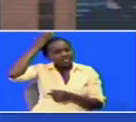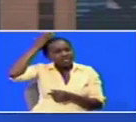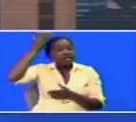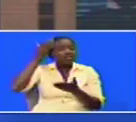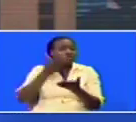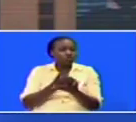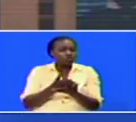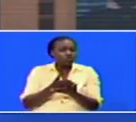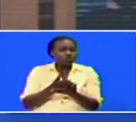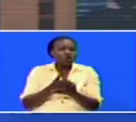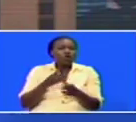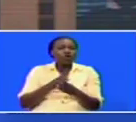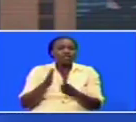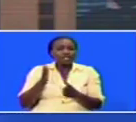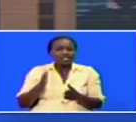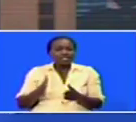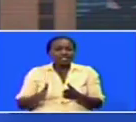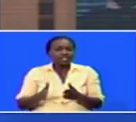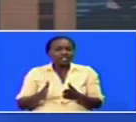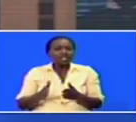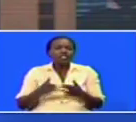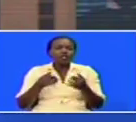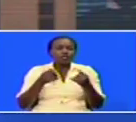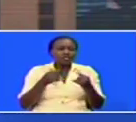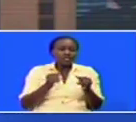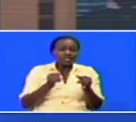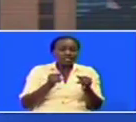wao itakapofika Januari tarehe mosi ili waanze